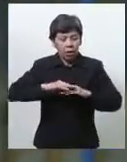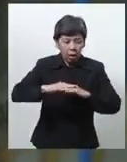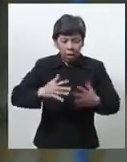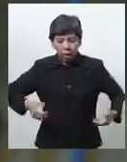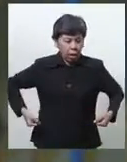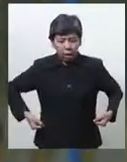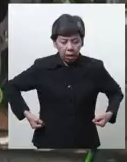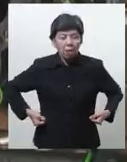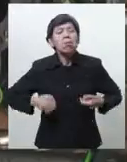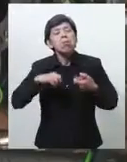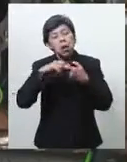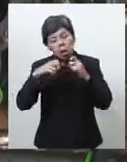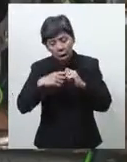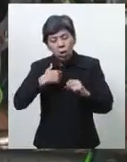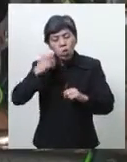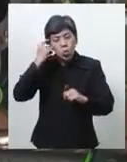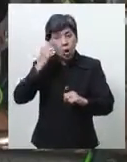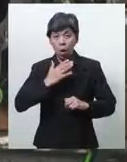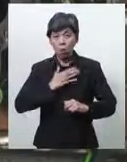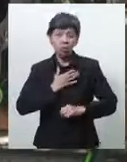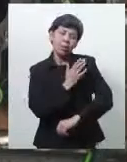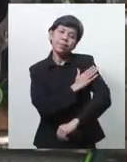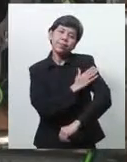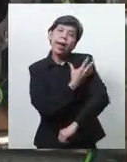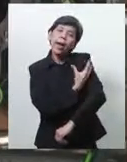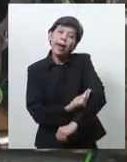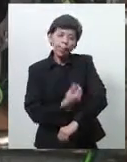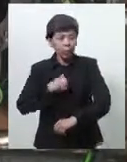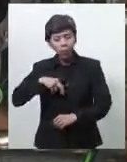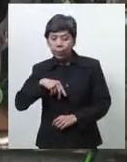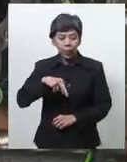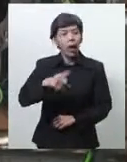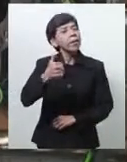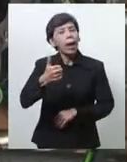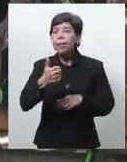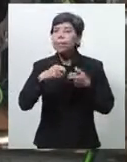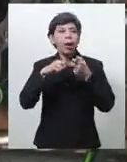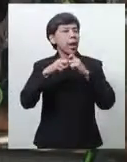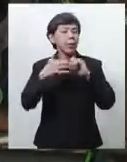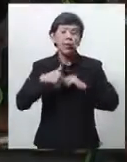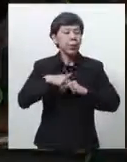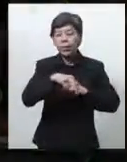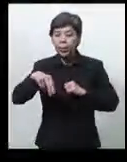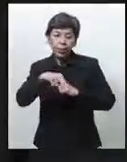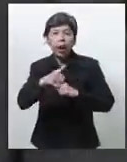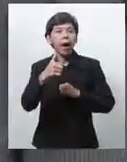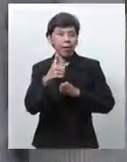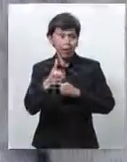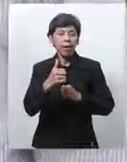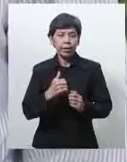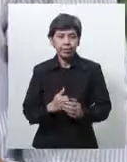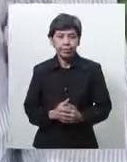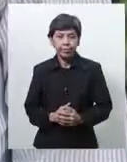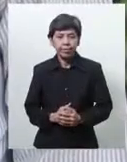ขาอาจจะไม่อำนวยความสะดวกตรงนี้แต่ของผมพิการแขนใช่ไหมผมก็เดินได้ปกติ สามารถเข้าได้จากทุกสถานที ่ครับ